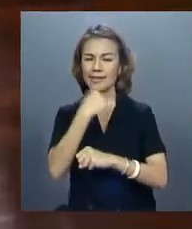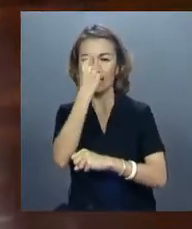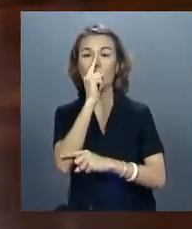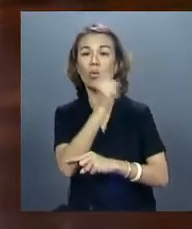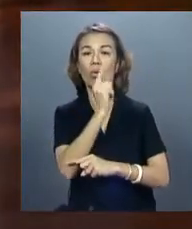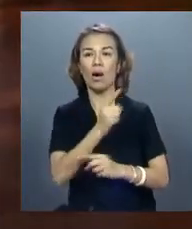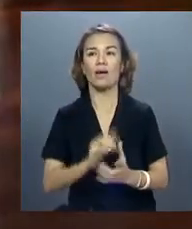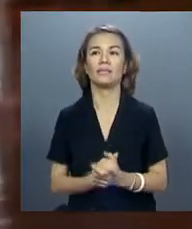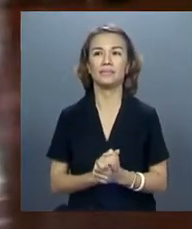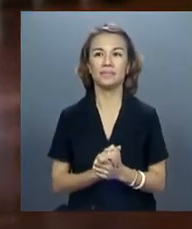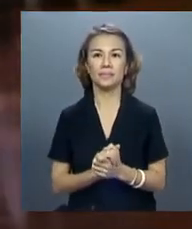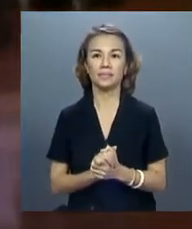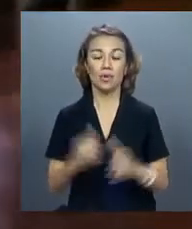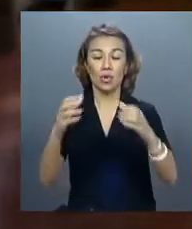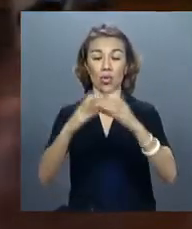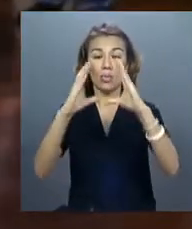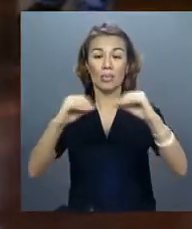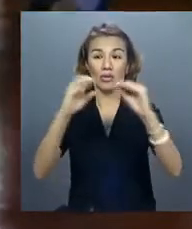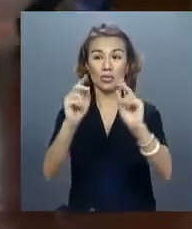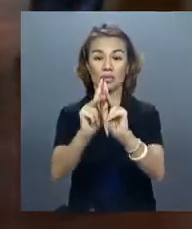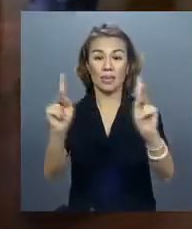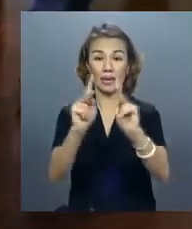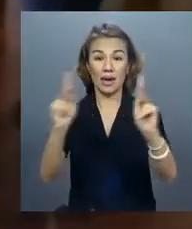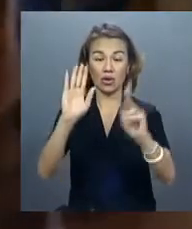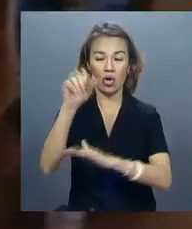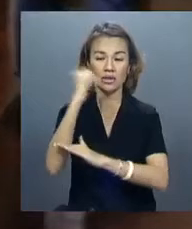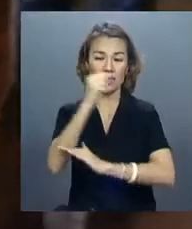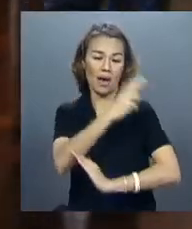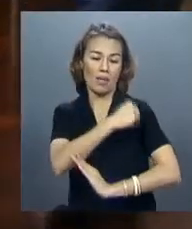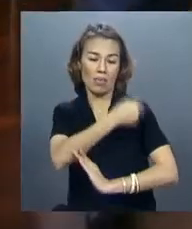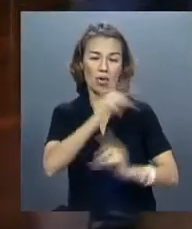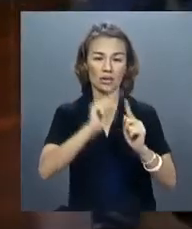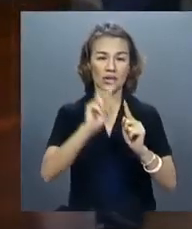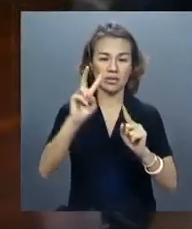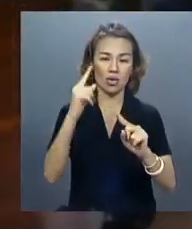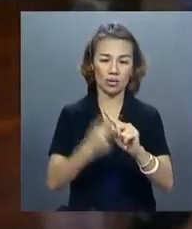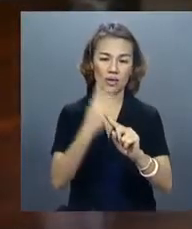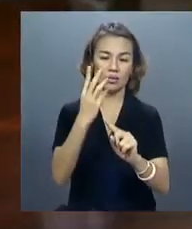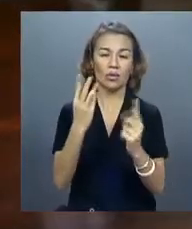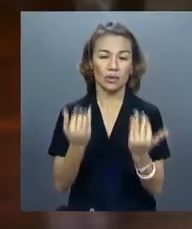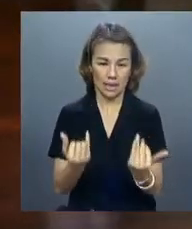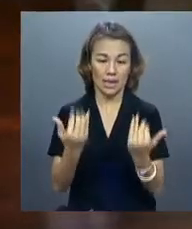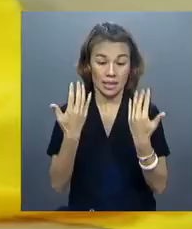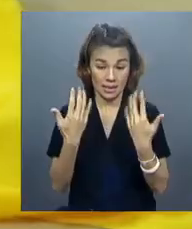กครั้งในการประชุมกรรมการบริหารแพทยสภาในวันที่2มิถุนายนนี้ก่อนที่จะนำเอ